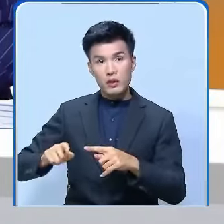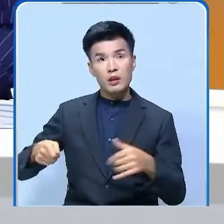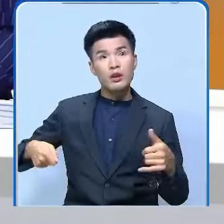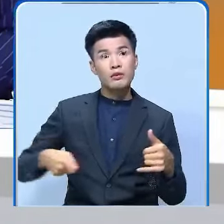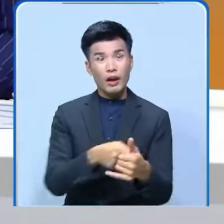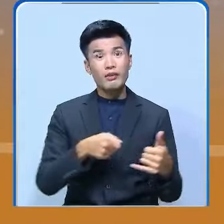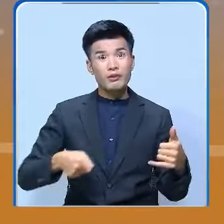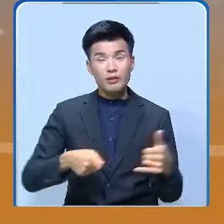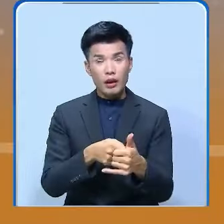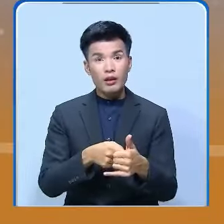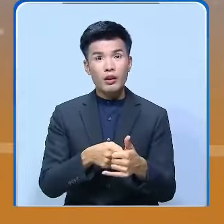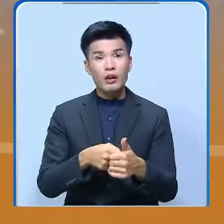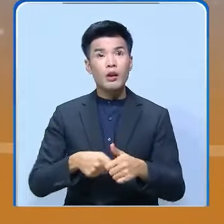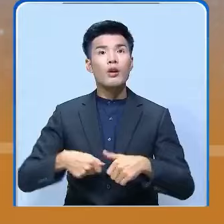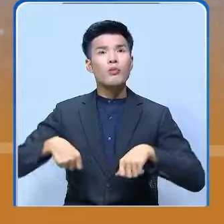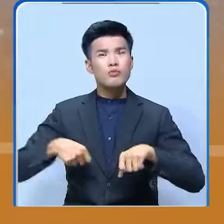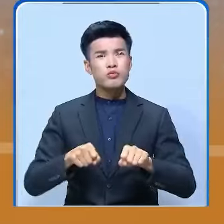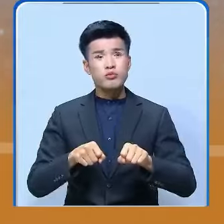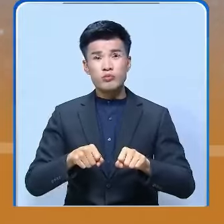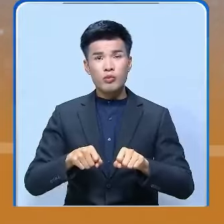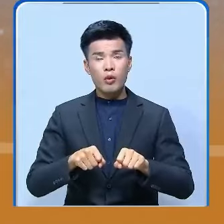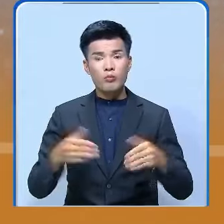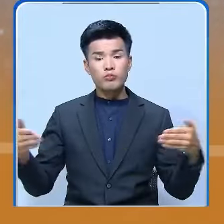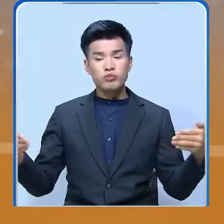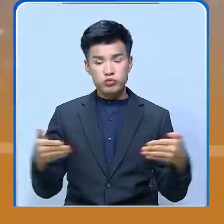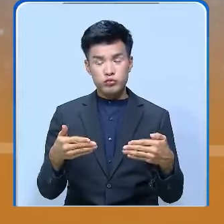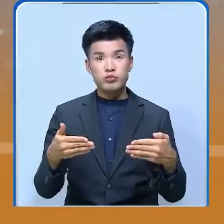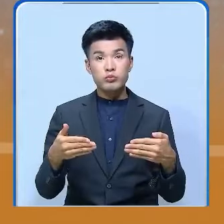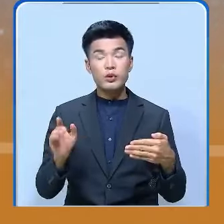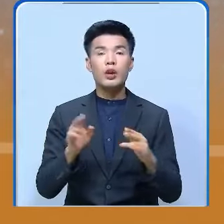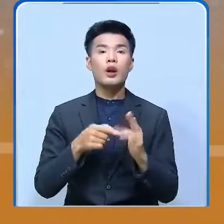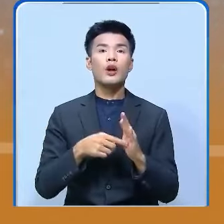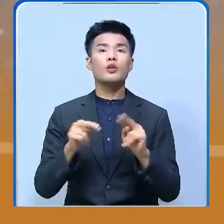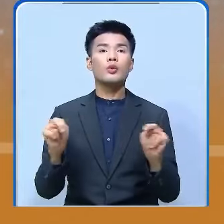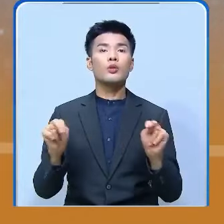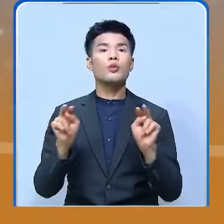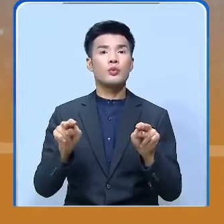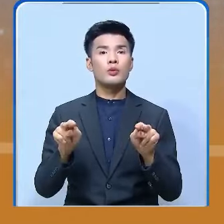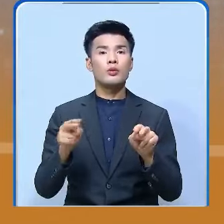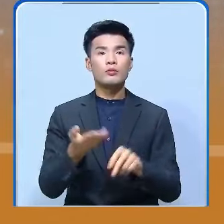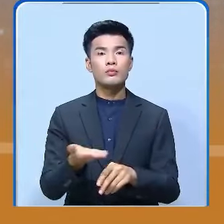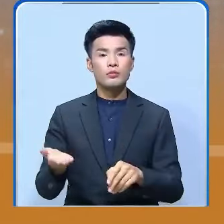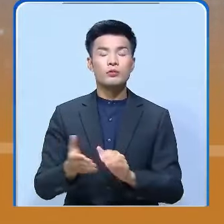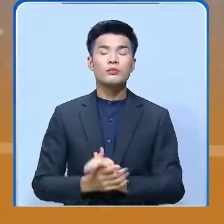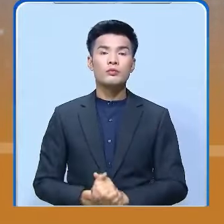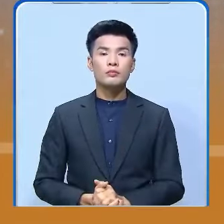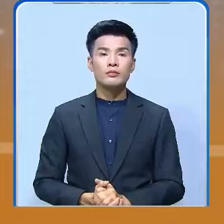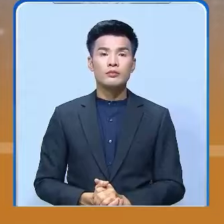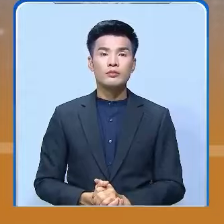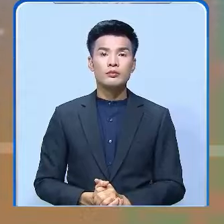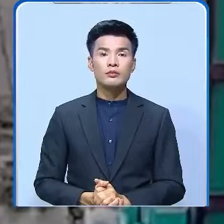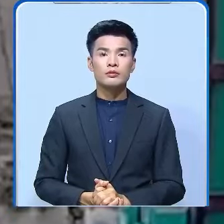งคู่อริขี่รถจักรยานยนต์แล้วก็ไปเจอกันกลางซอยที่จังหวัดนนทบุรีไปดูภาพบางช่วงบางตอนกับเหตุการณ์ที่เกิดขึ้นก่อนหน้